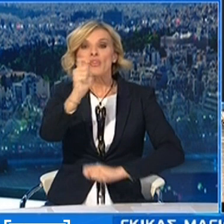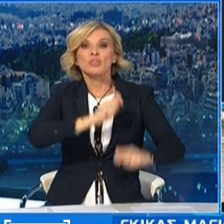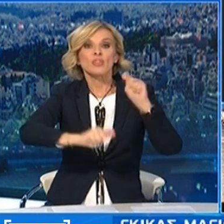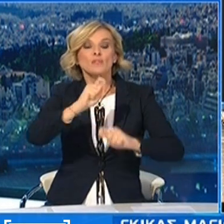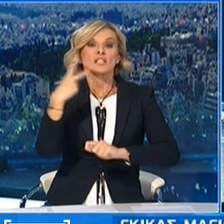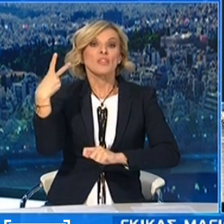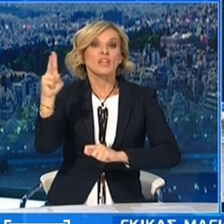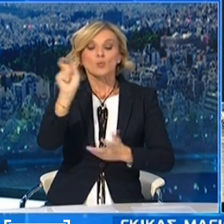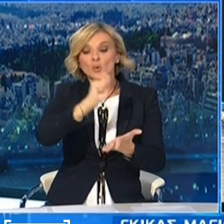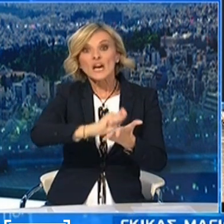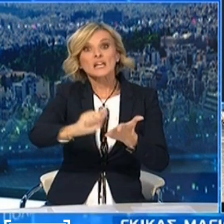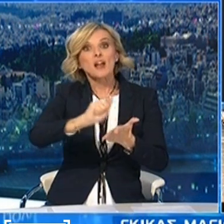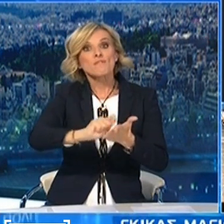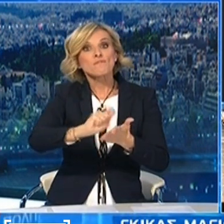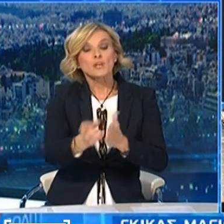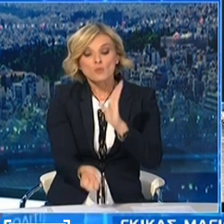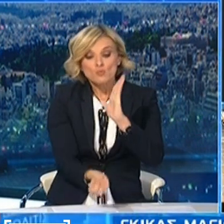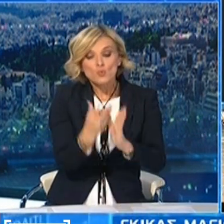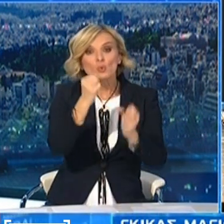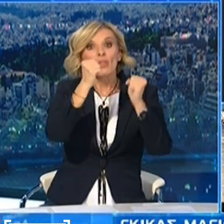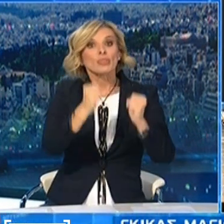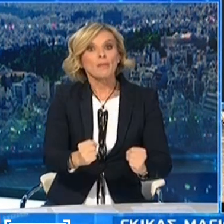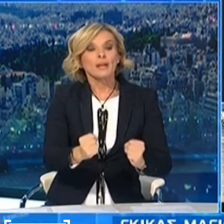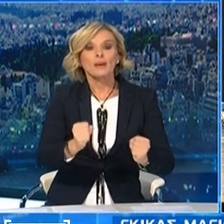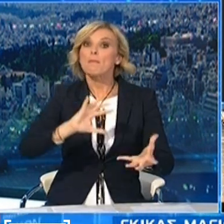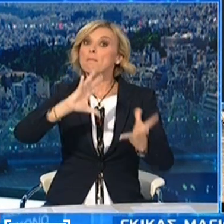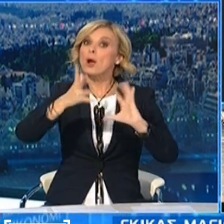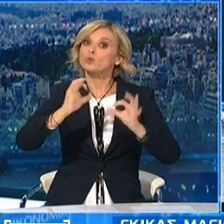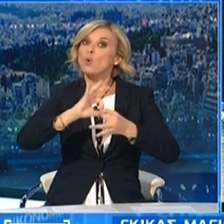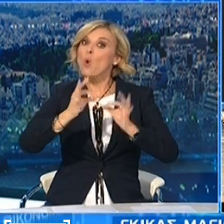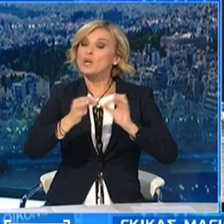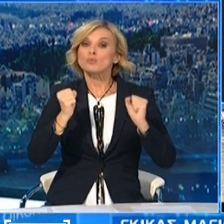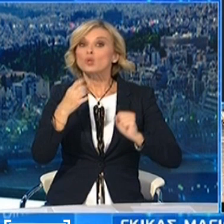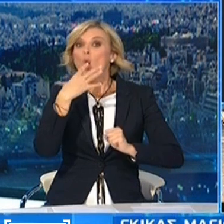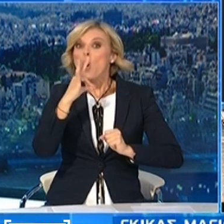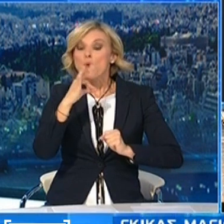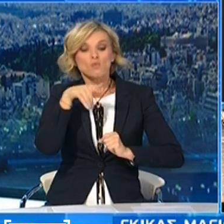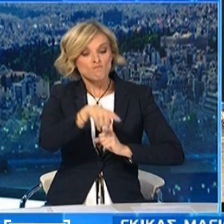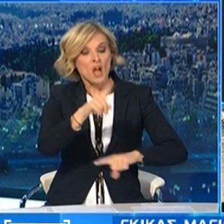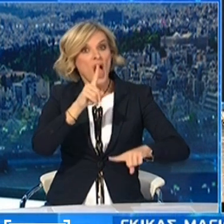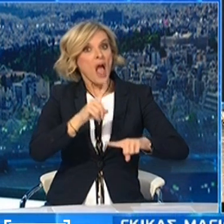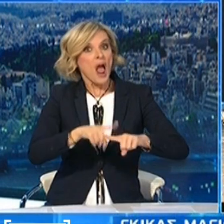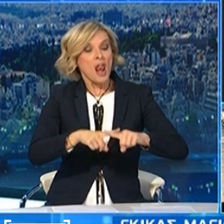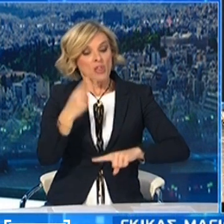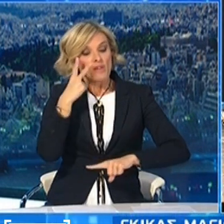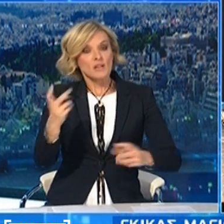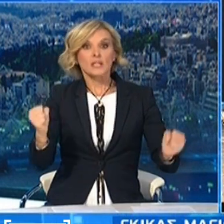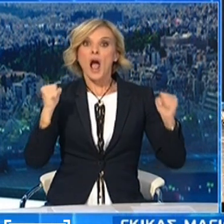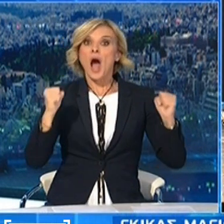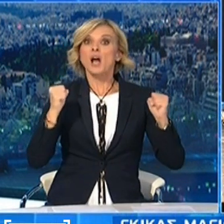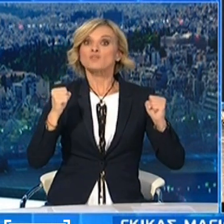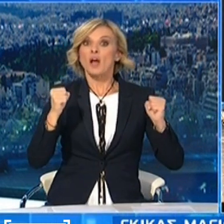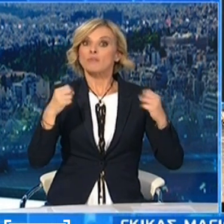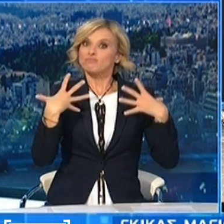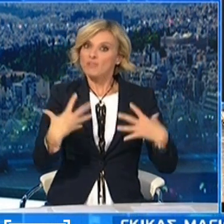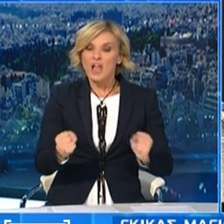πανδημία, ο συμβολισμός της απόφασης σε σχέση με το σχετικά καλό επιδημιολογικό προφίλ της χώρας μας μέχρι τώρα, δίνει σε όλους μας που συζούμε σε αυτή τη